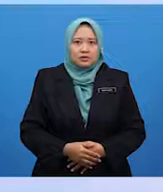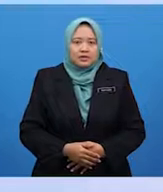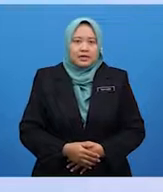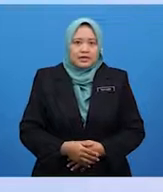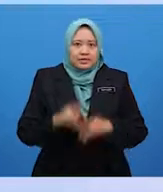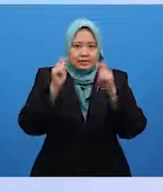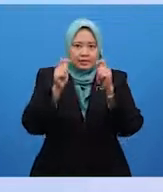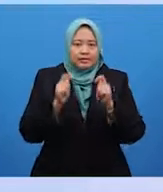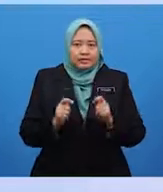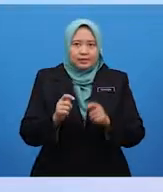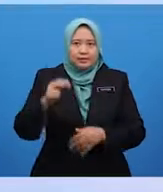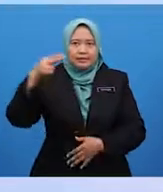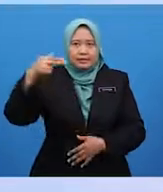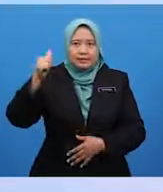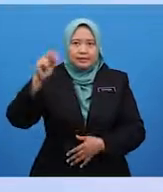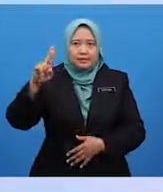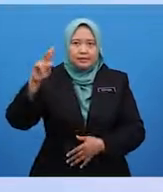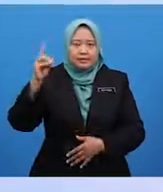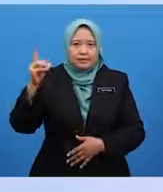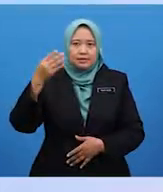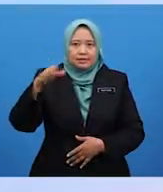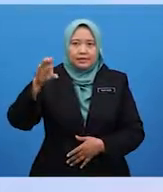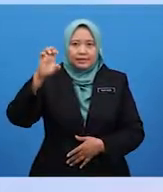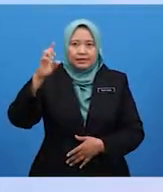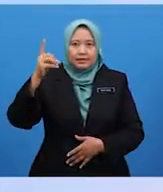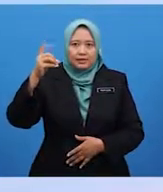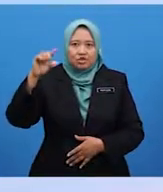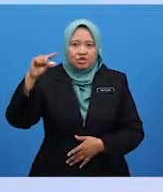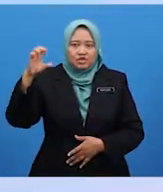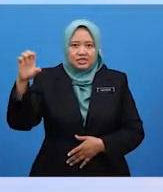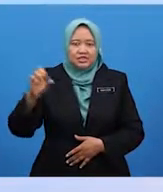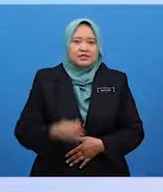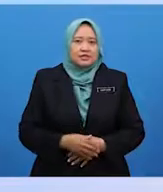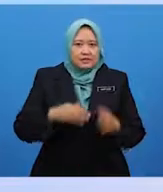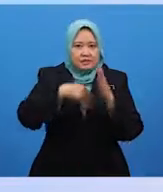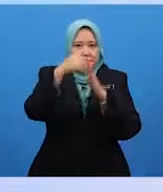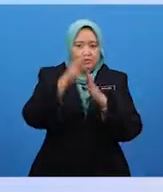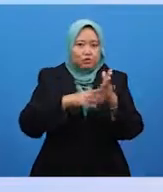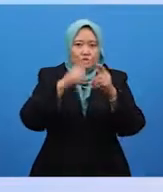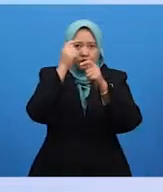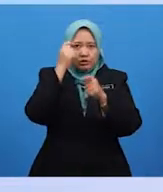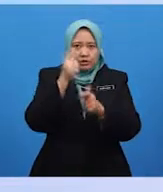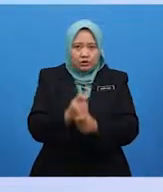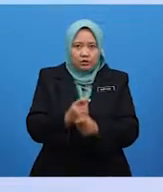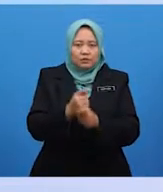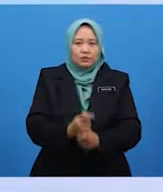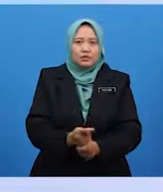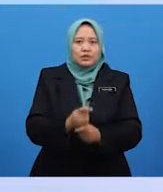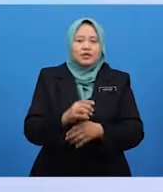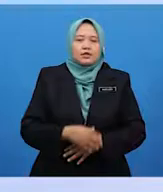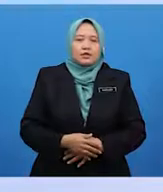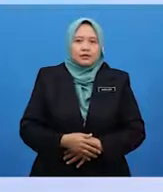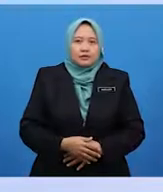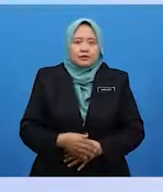teknik sapuan tepat atau kita panggil hard edge. Mempunyai gubahan yang teratur dan mempunyai batas sapuan warna